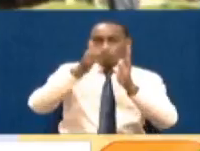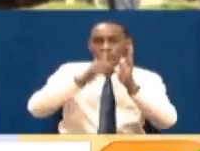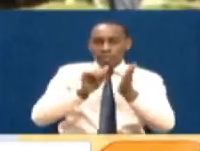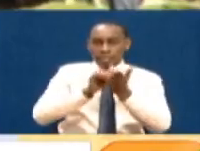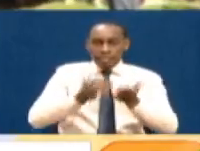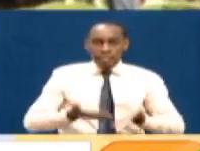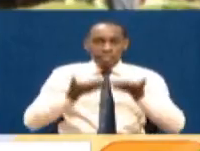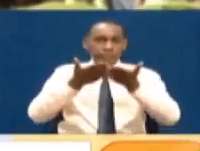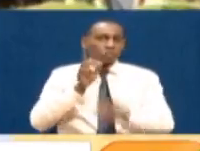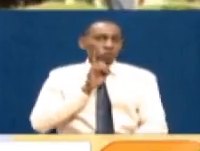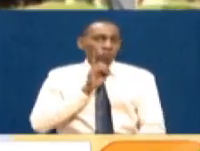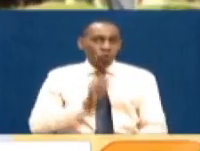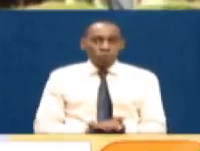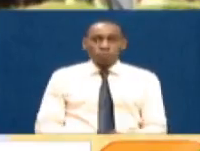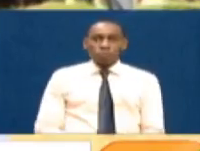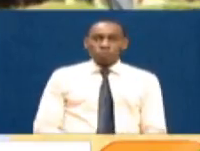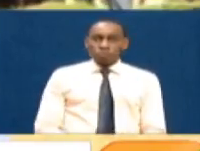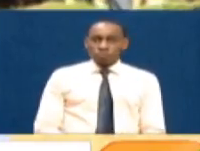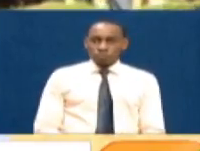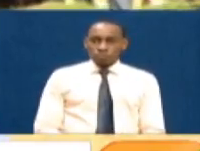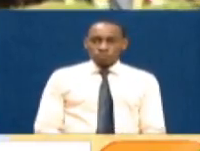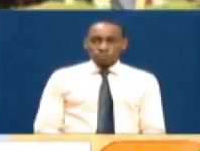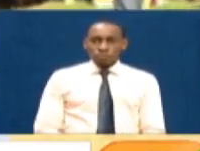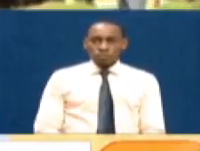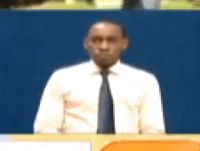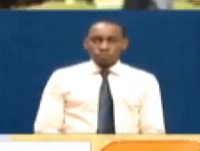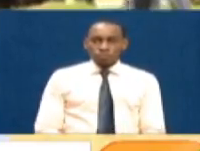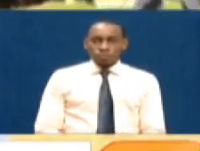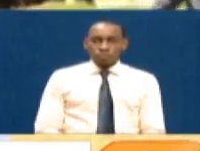yatatolewa hapo kesho. Francis Mtalaki, Ringa Citizen, Mombasa.